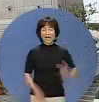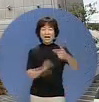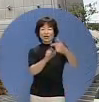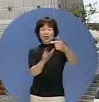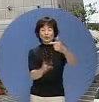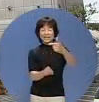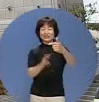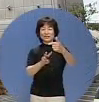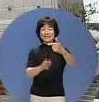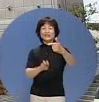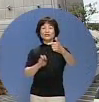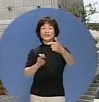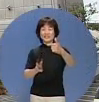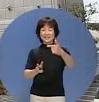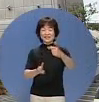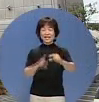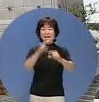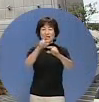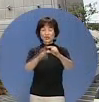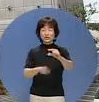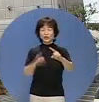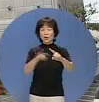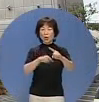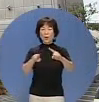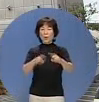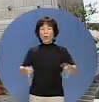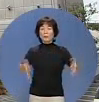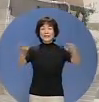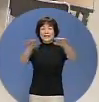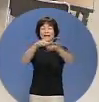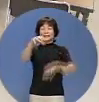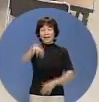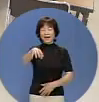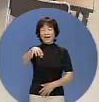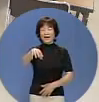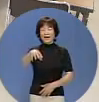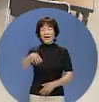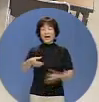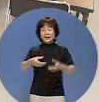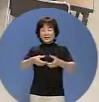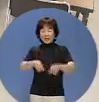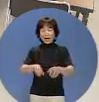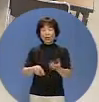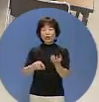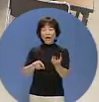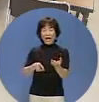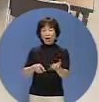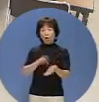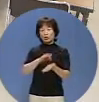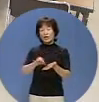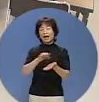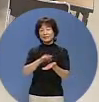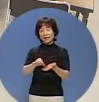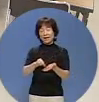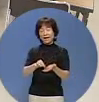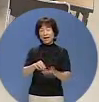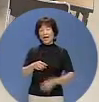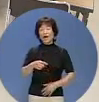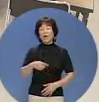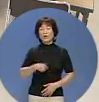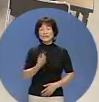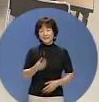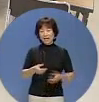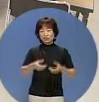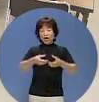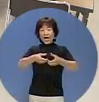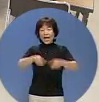6月22日中央公民館で卵の殻を使ってアクセサリーを作るオリジナルエッグアートを